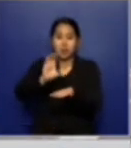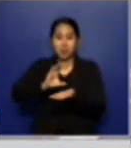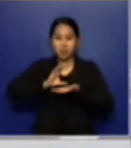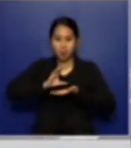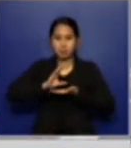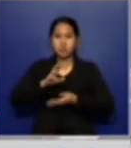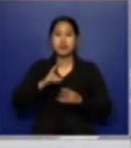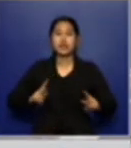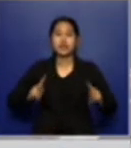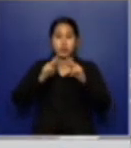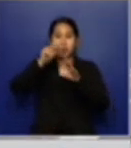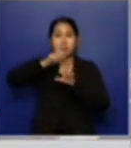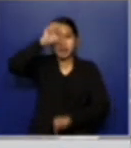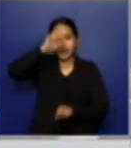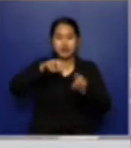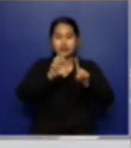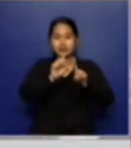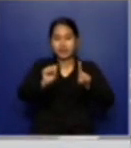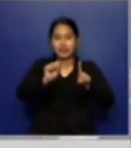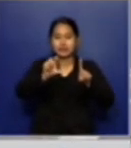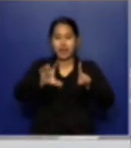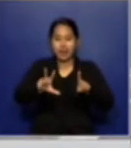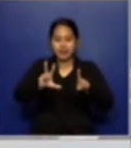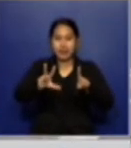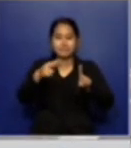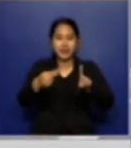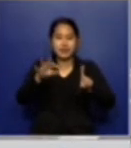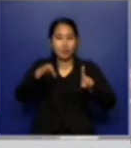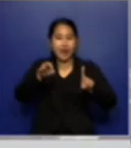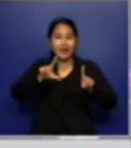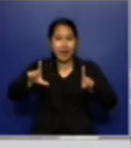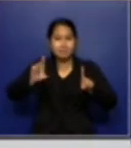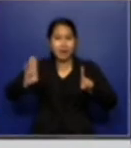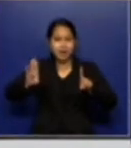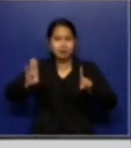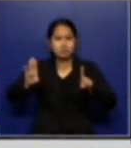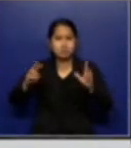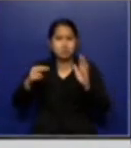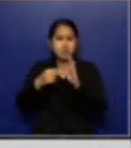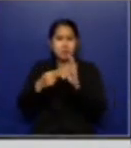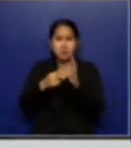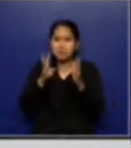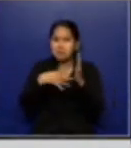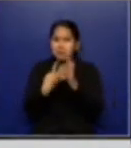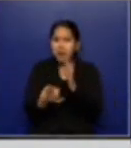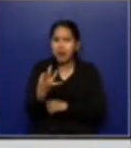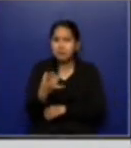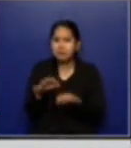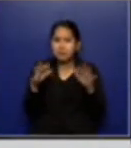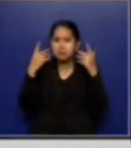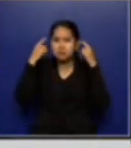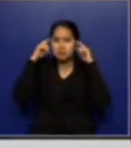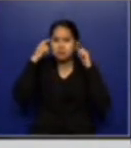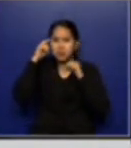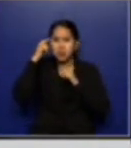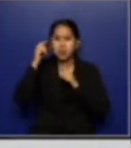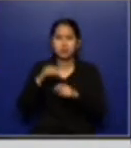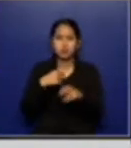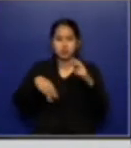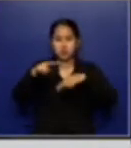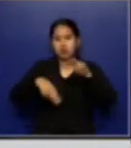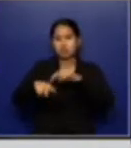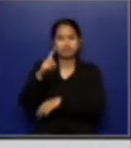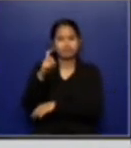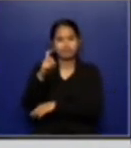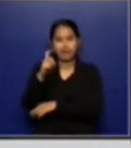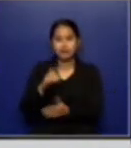งถึง 139,000 ล้านบาทแบบไม่มีผลงานรองรับที่สำคัญตรวจสอบไม่ได้ด้วยค่ะ